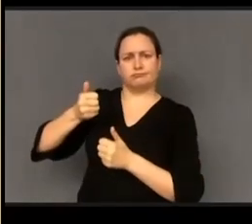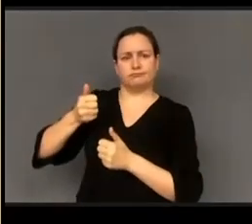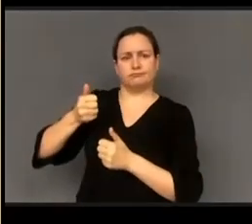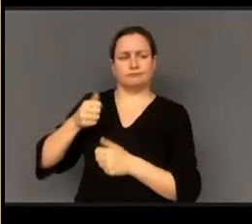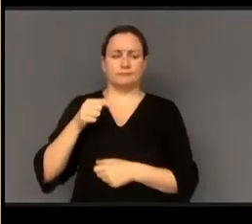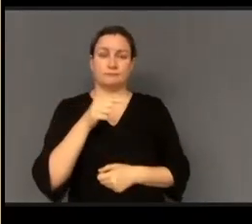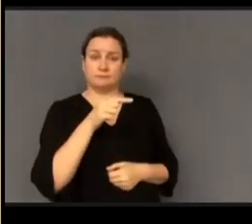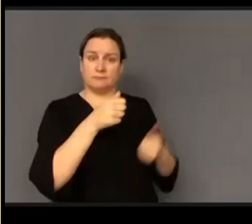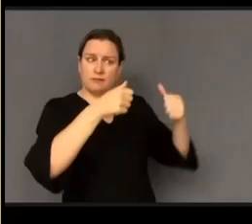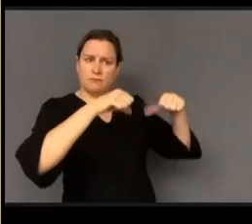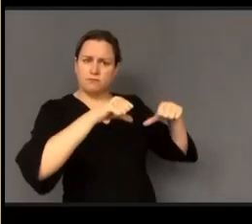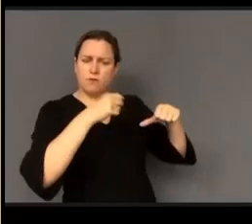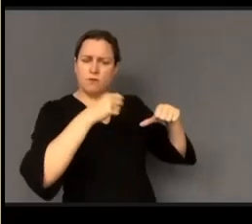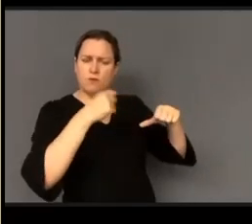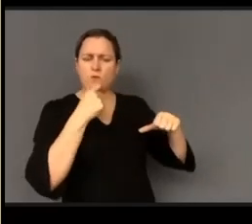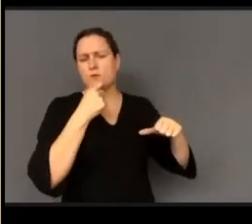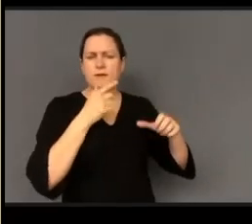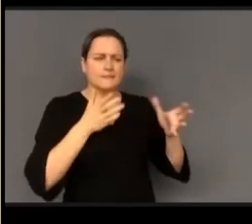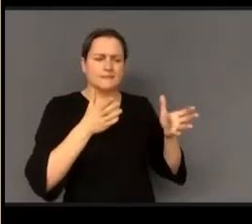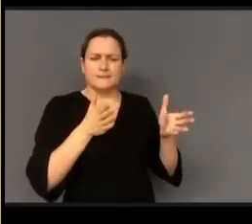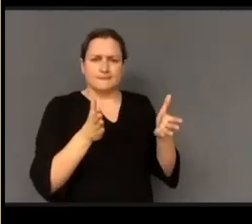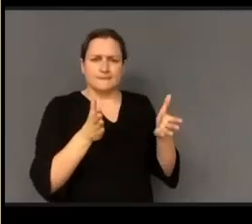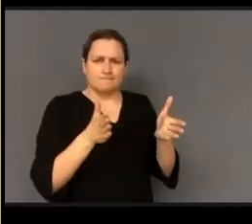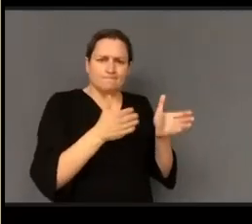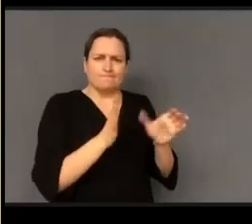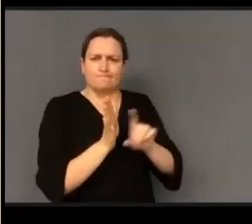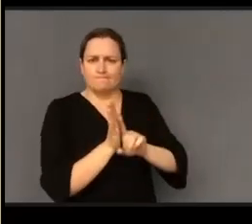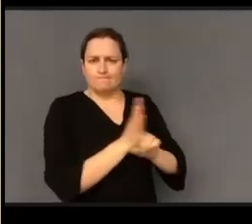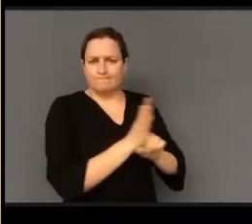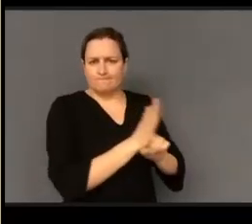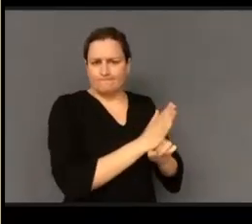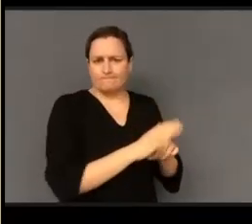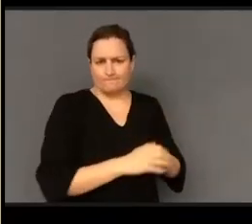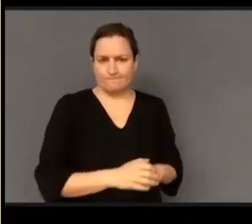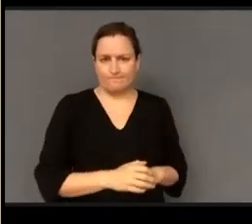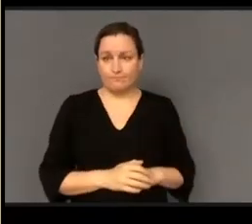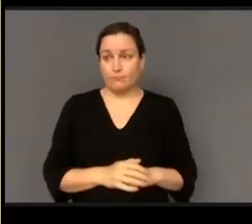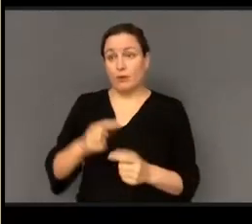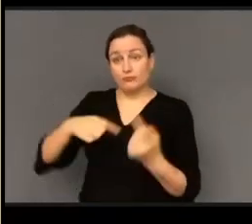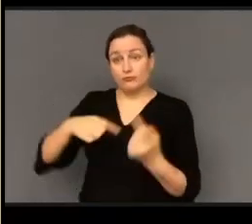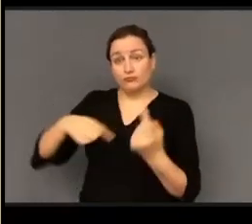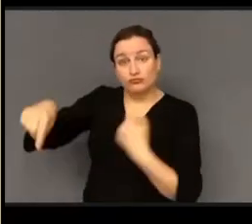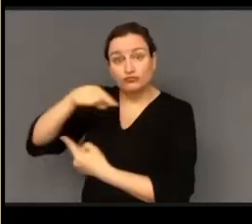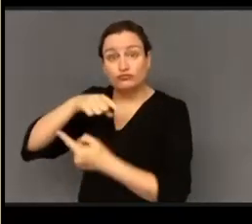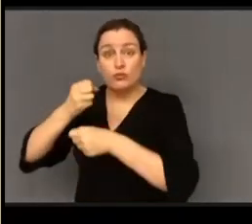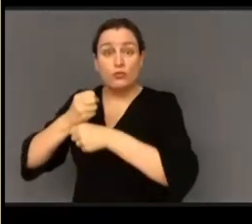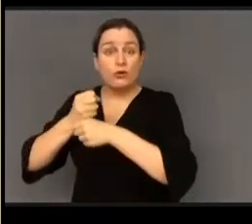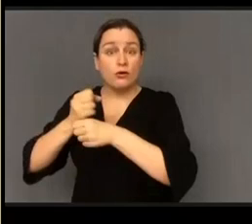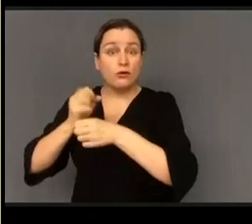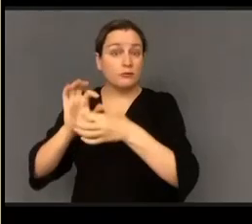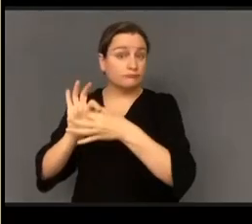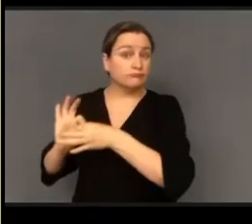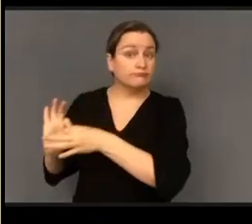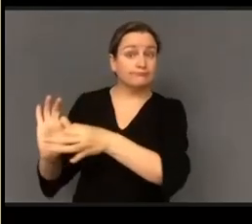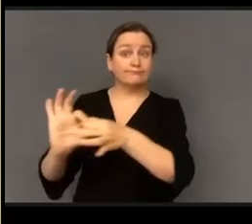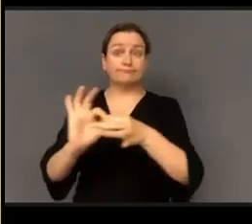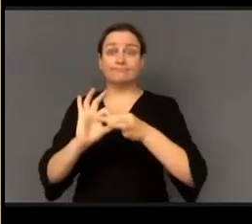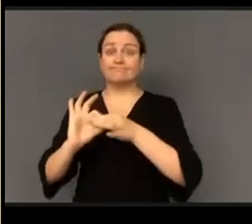qui ont différentes perspectives en partageant la sagesse d'une approche